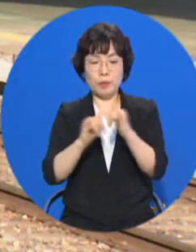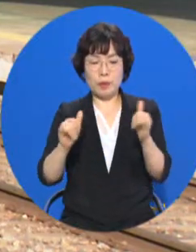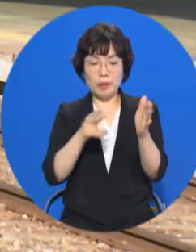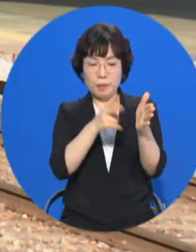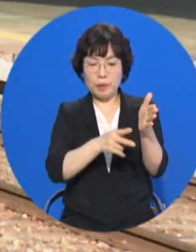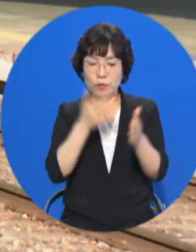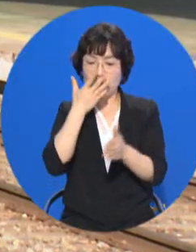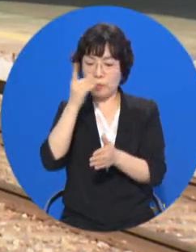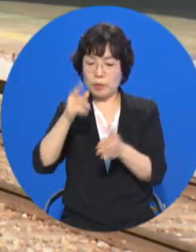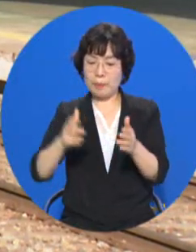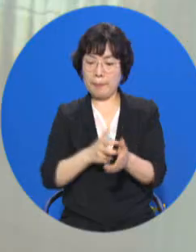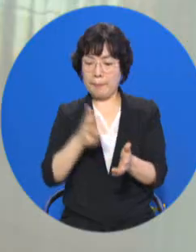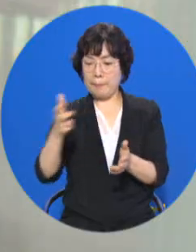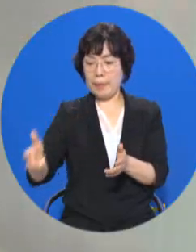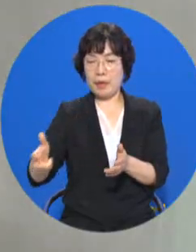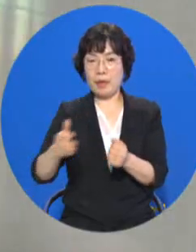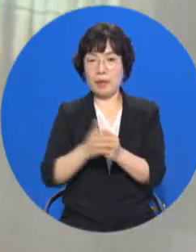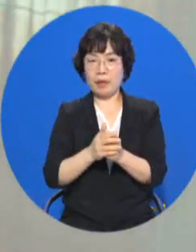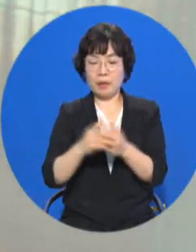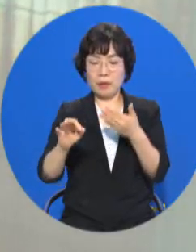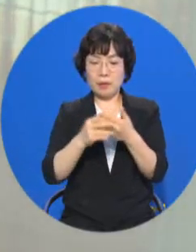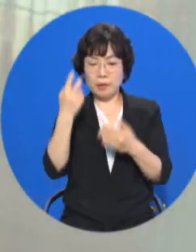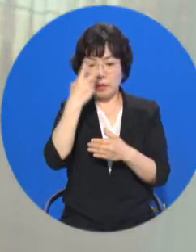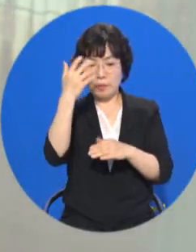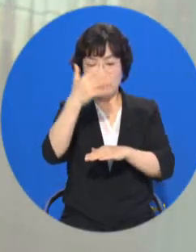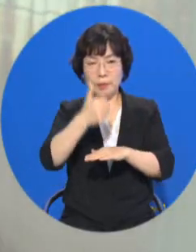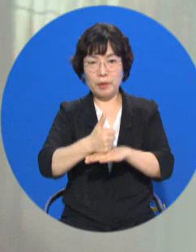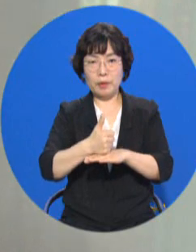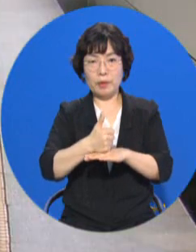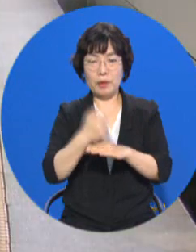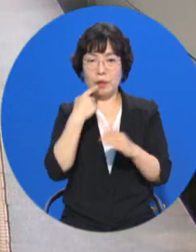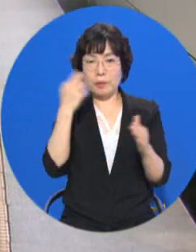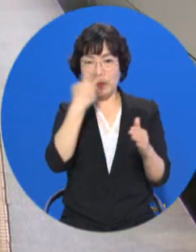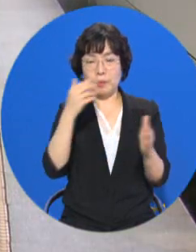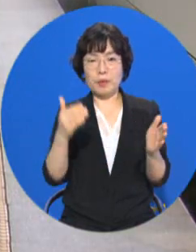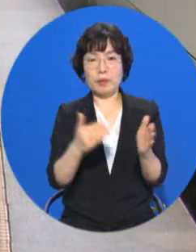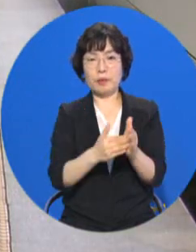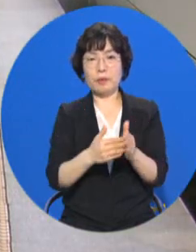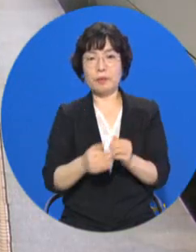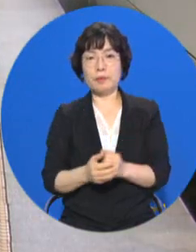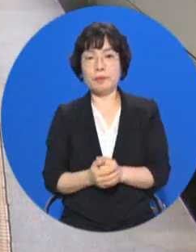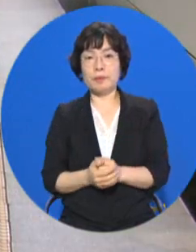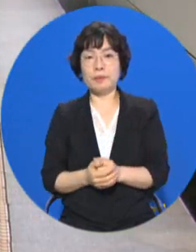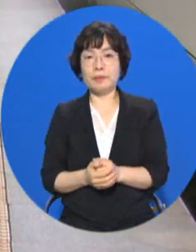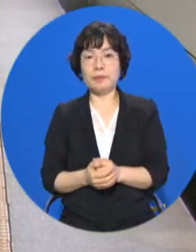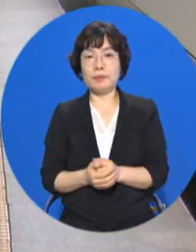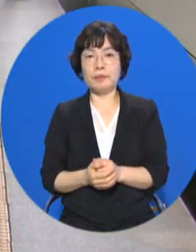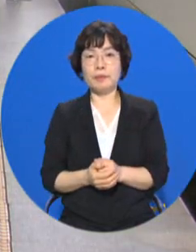나주역과 순천역에서 하차한 뒤 임시검사 시설에 입소해 검사를 받고 있습니다. MBC 뉴스 김한수입니다.